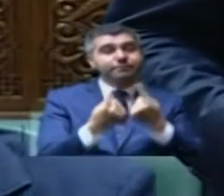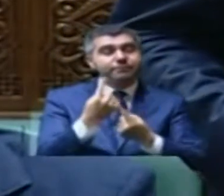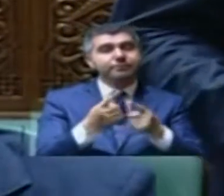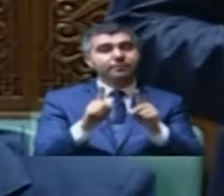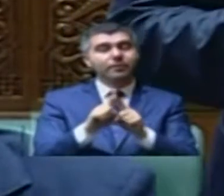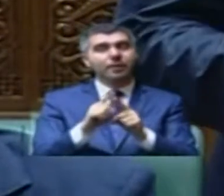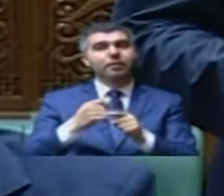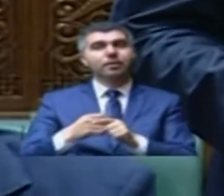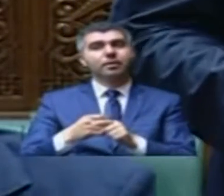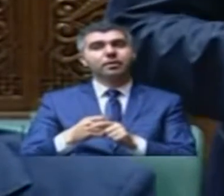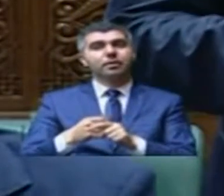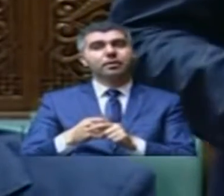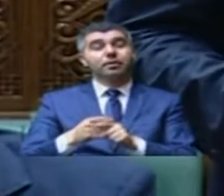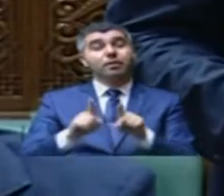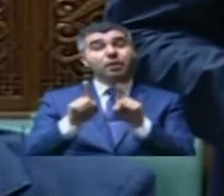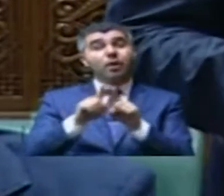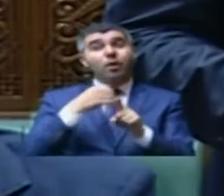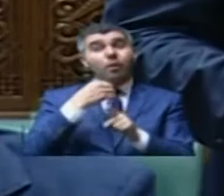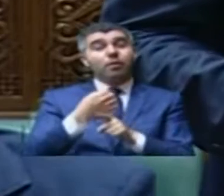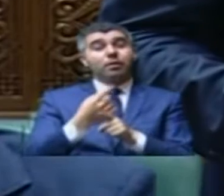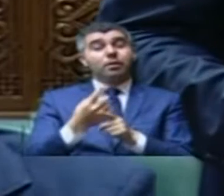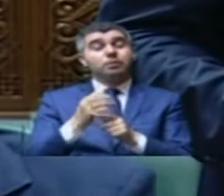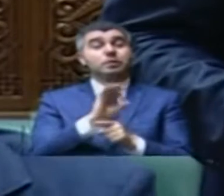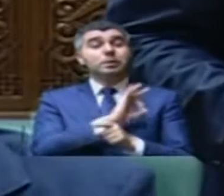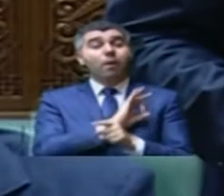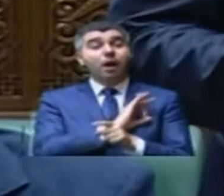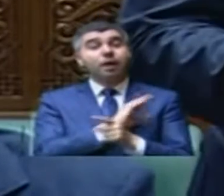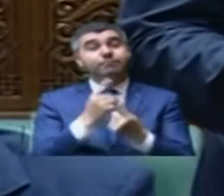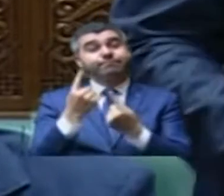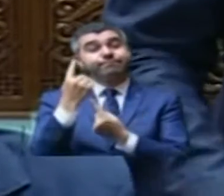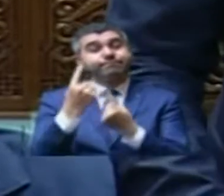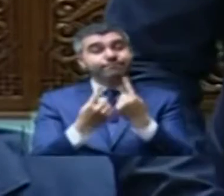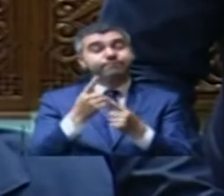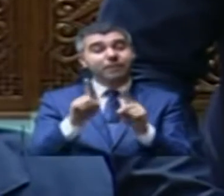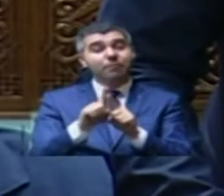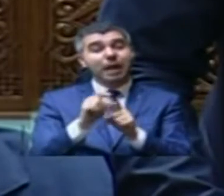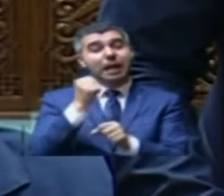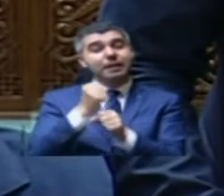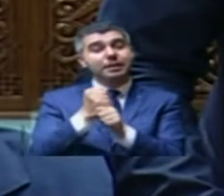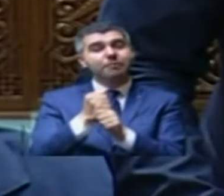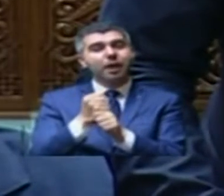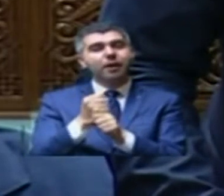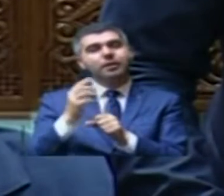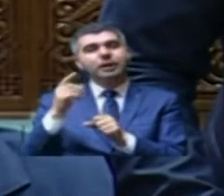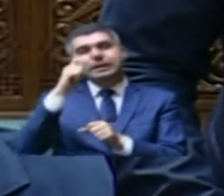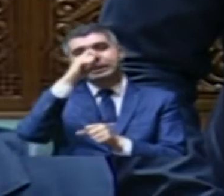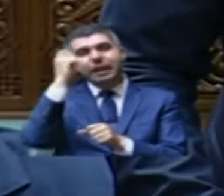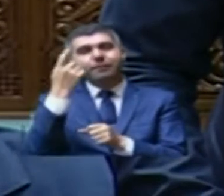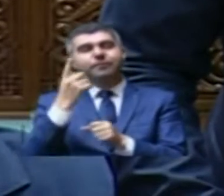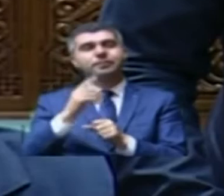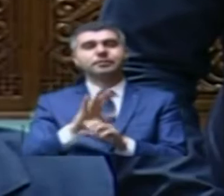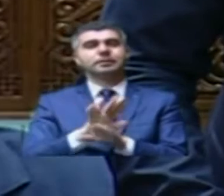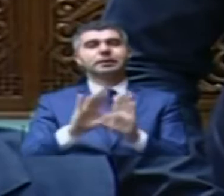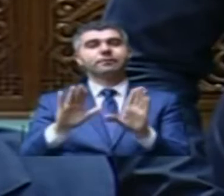للمنطقه اللي يصبح على المستوى السياحي شبه جامد، ثم الاثر ديالو على الاجراء العاملين